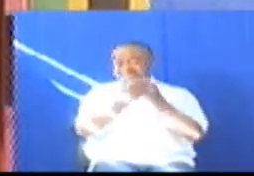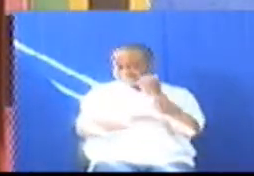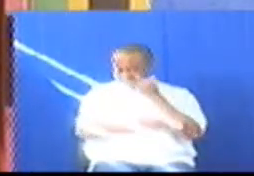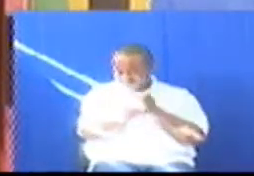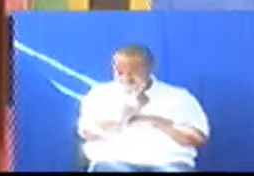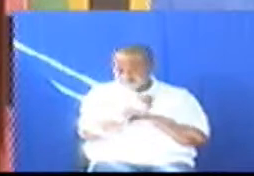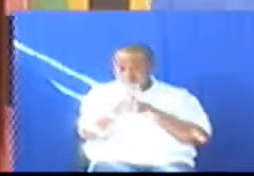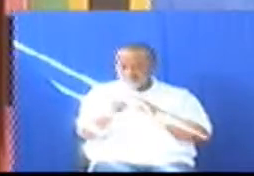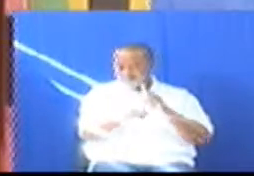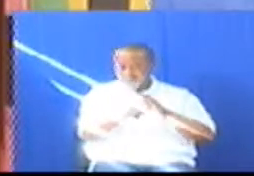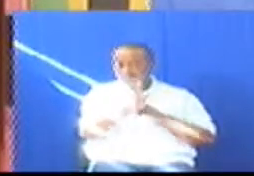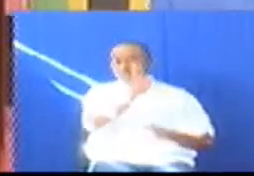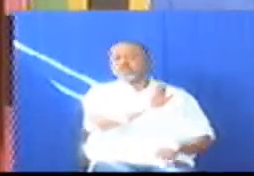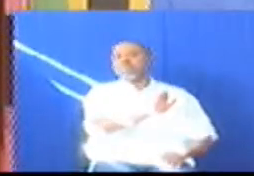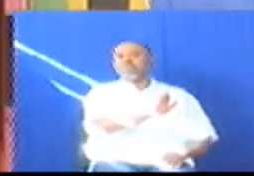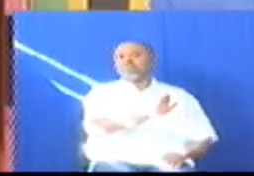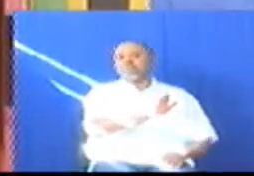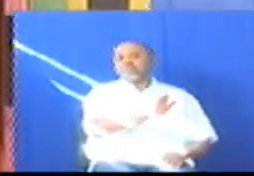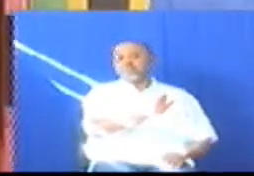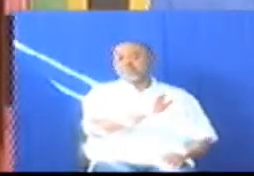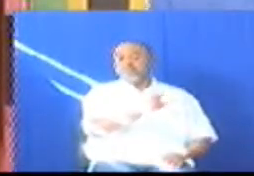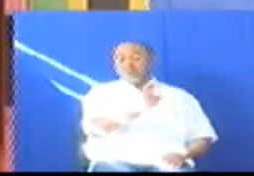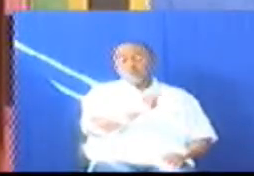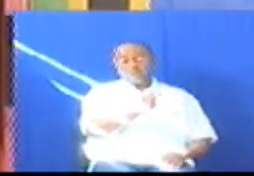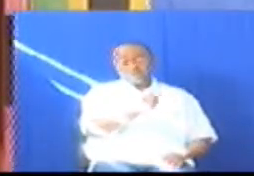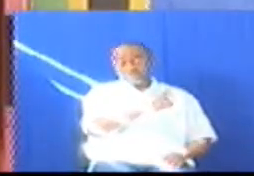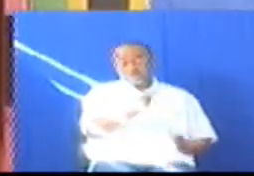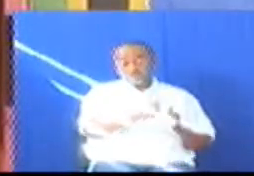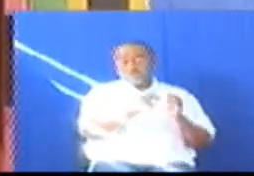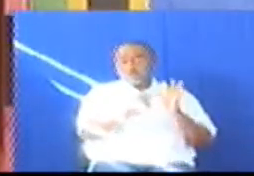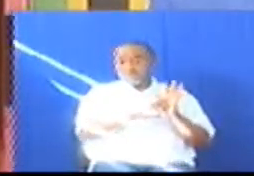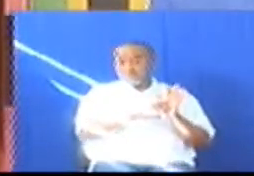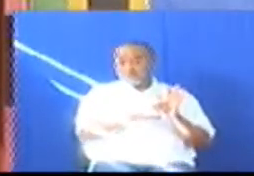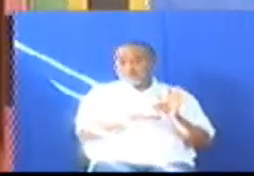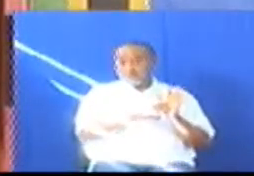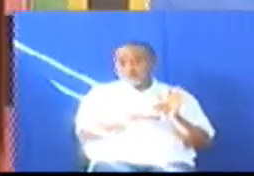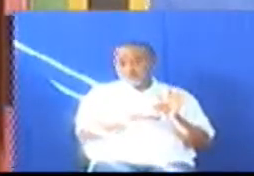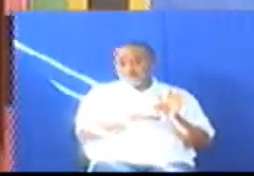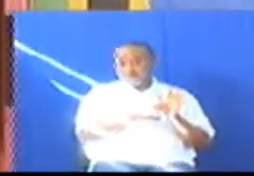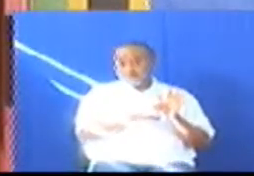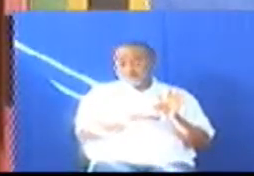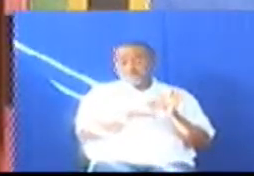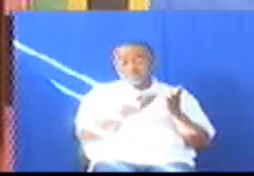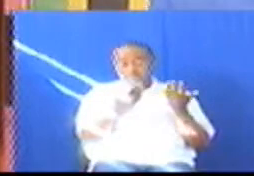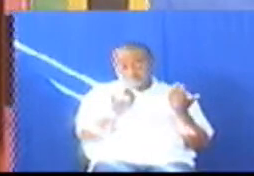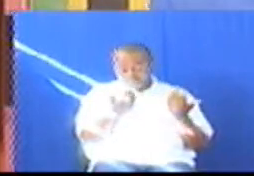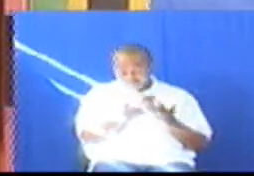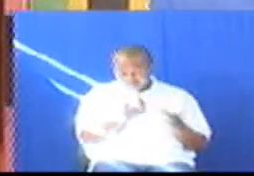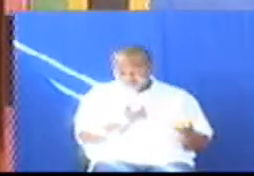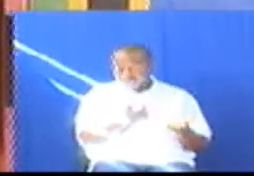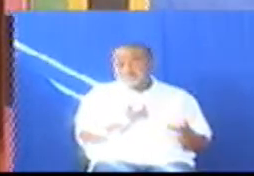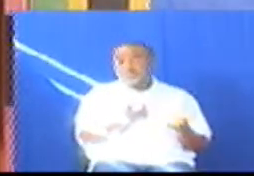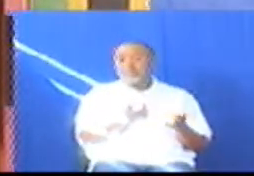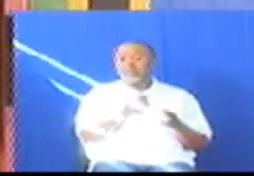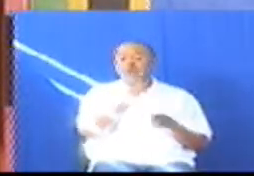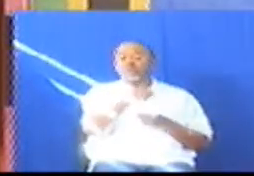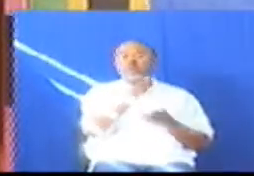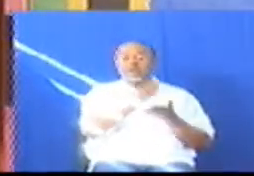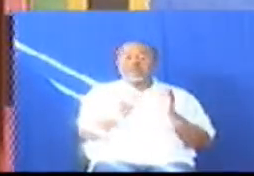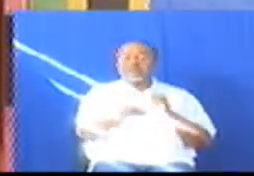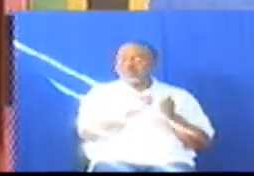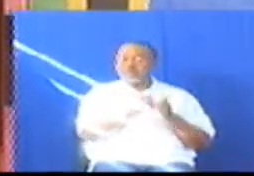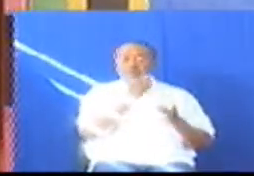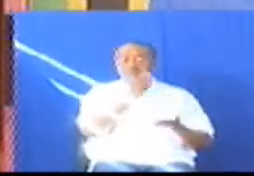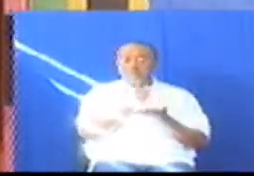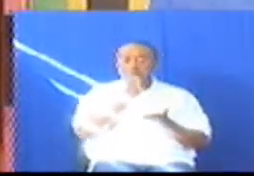mikataba ilisitishwa mwaka 2017, iliingiwa kabla ya hapo kwa maelezo kwamba kuna vitu ambavyo